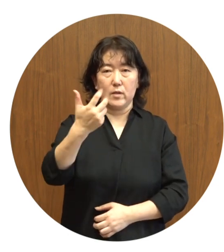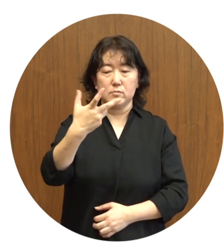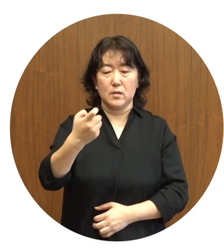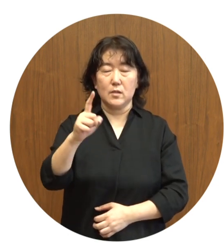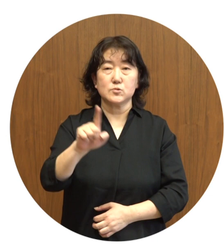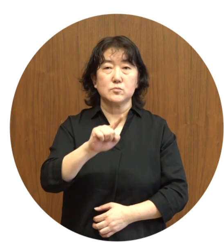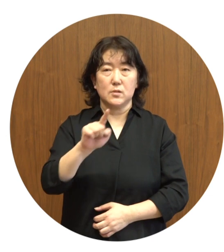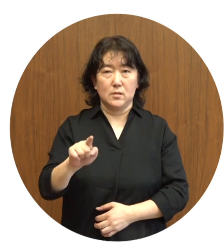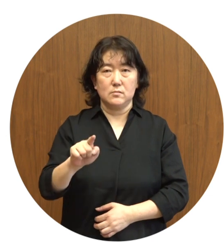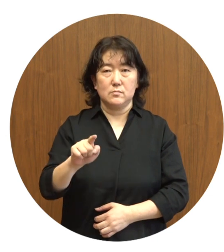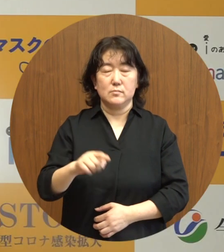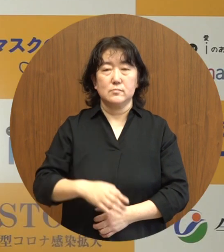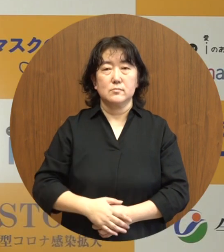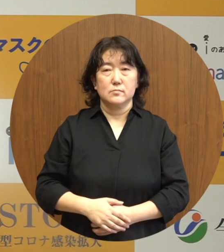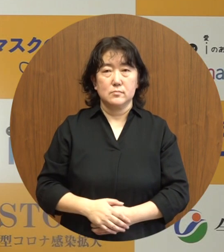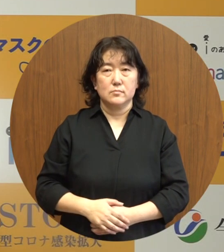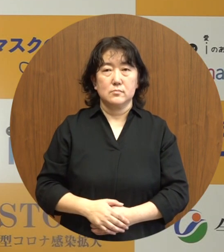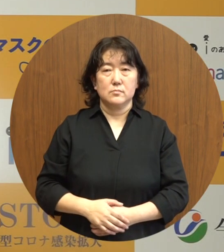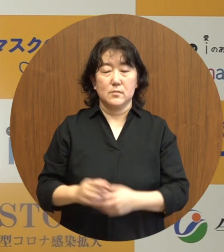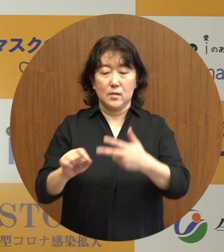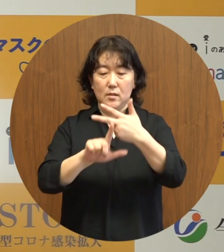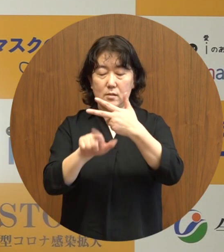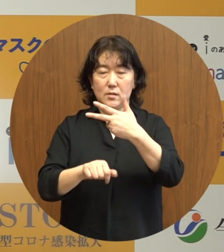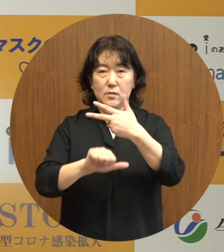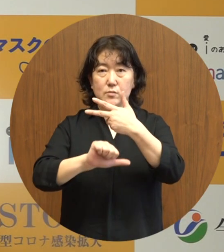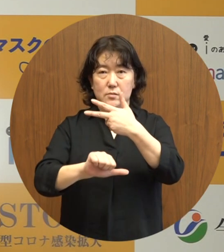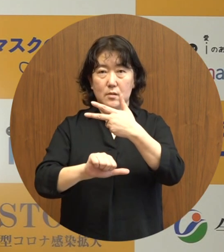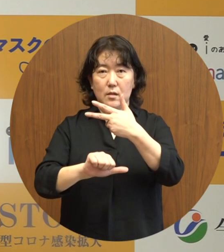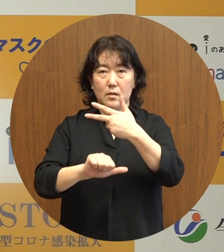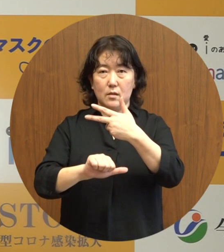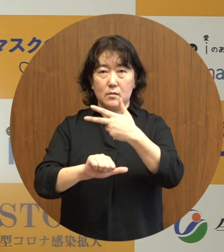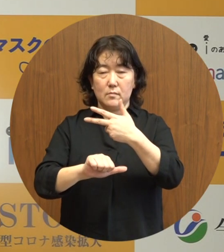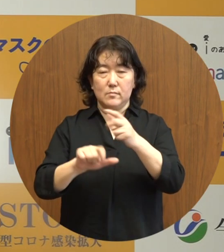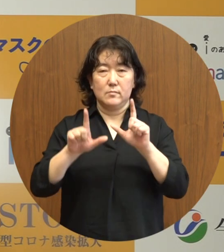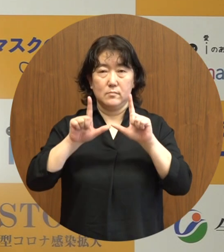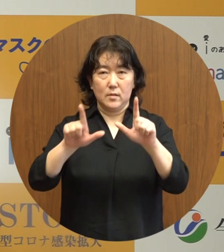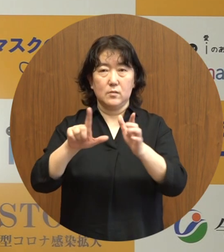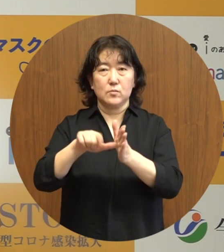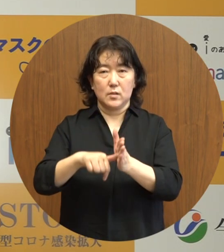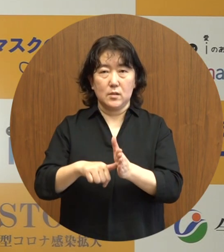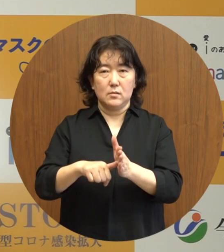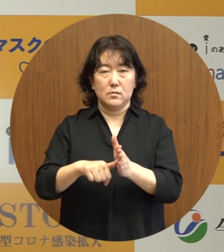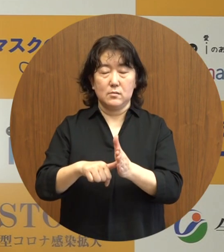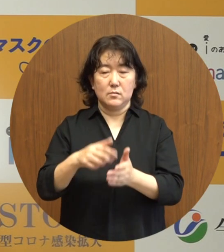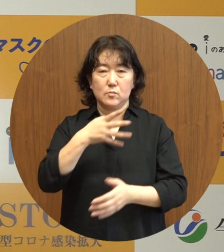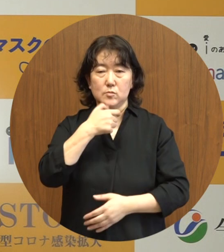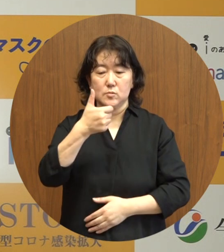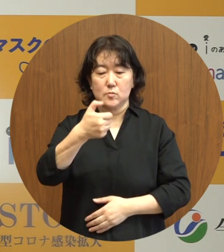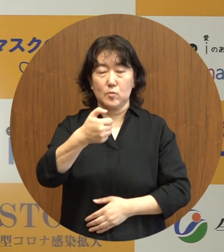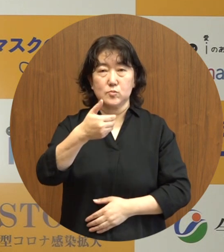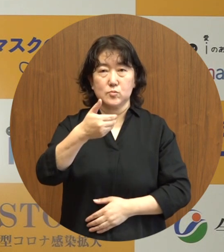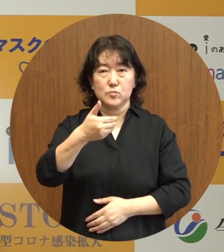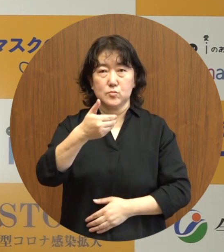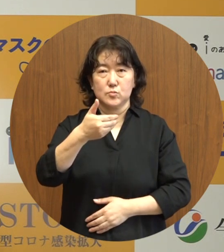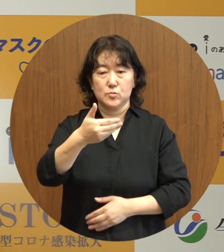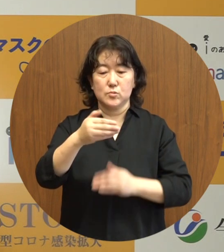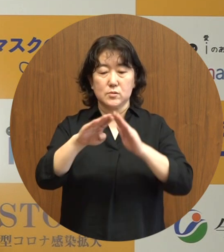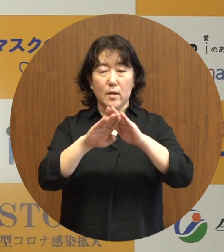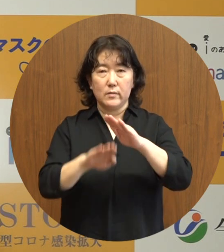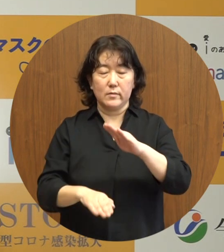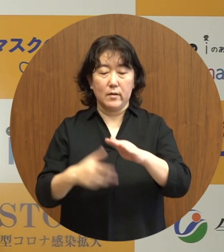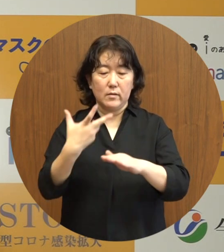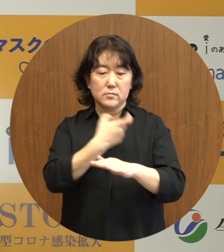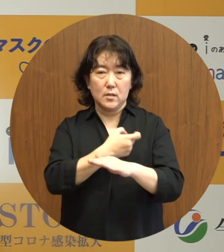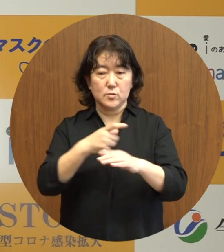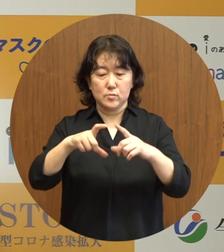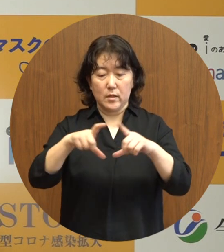36570人となっております。7月5日の記者会見におきまして、59歳以下の方への接